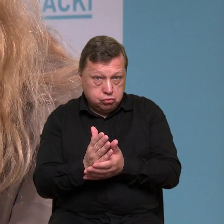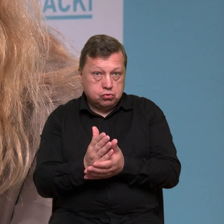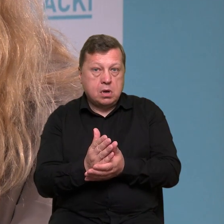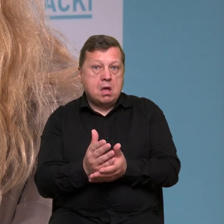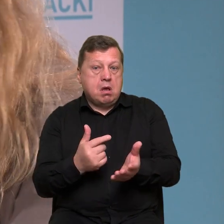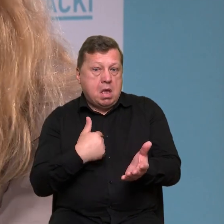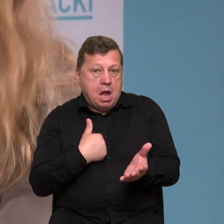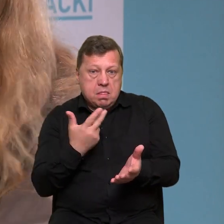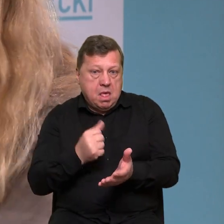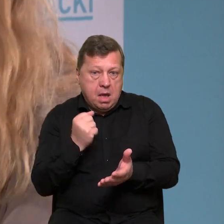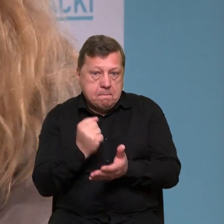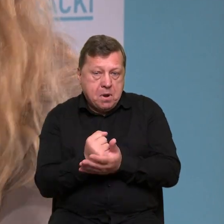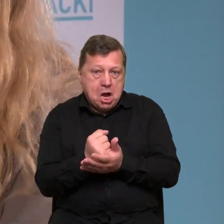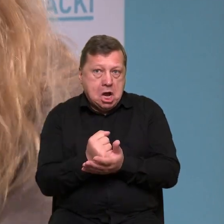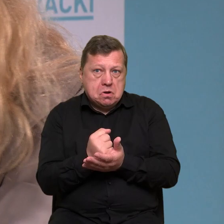się